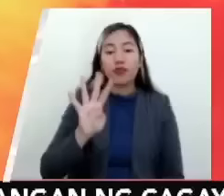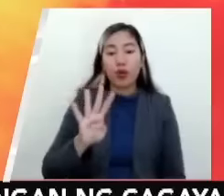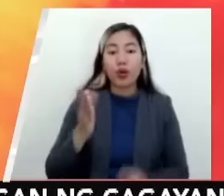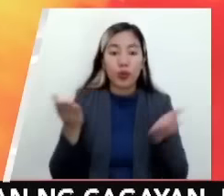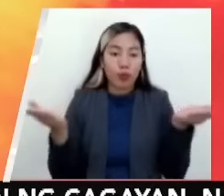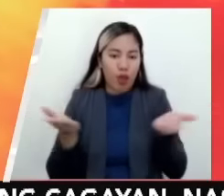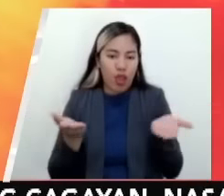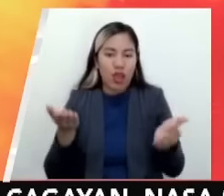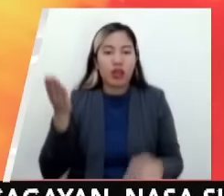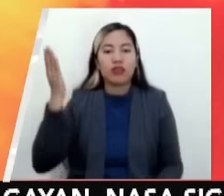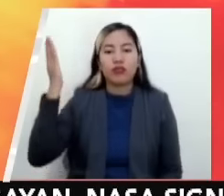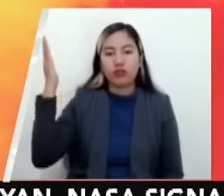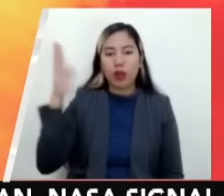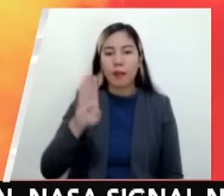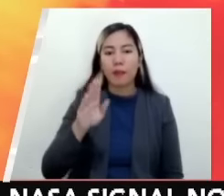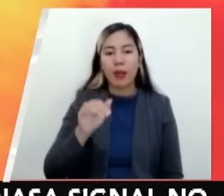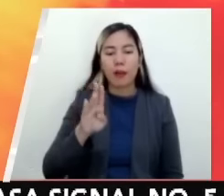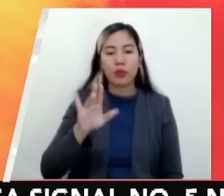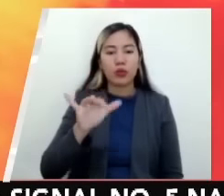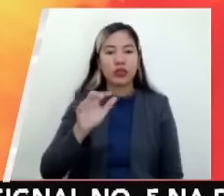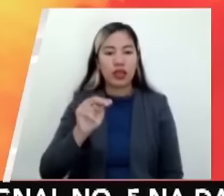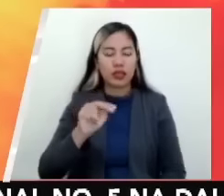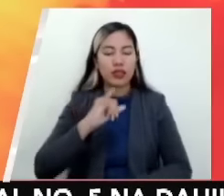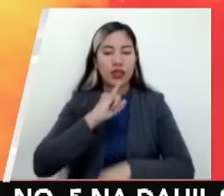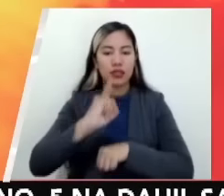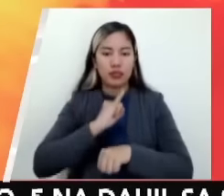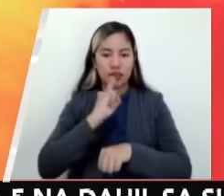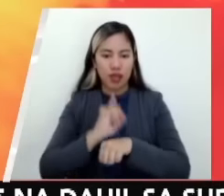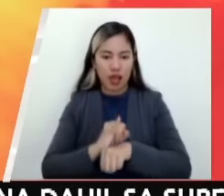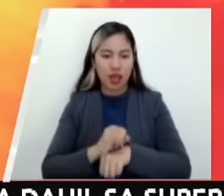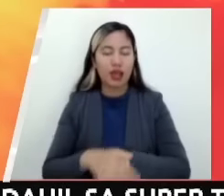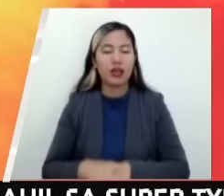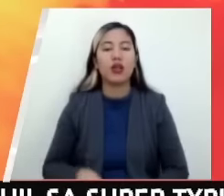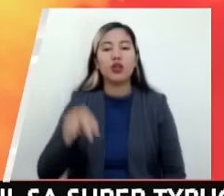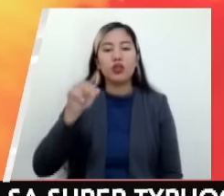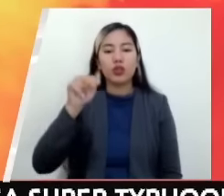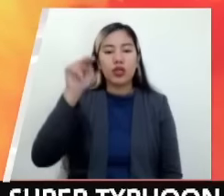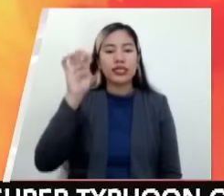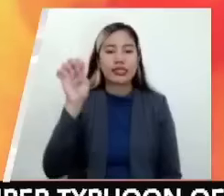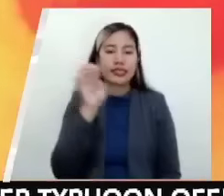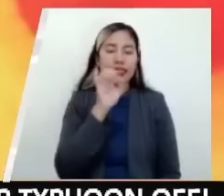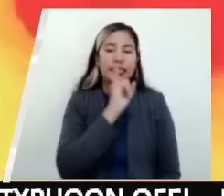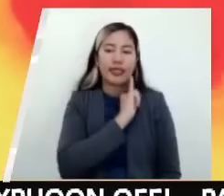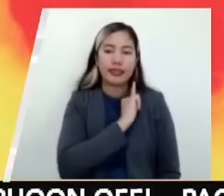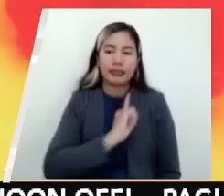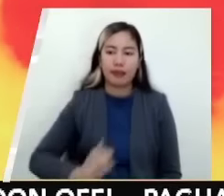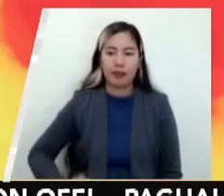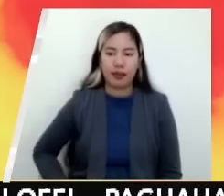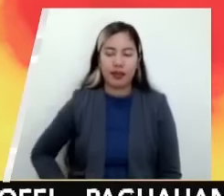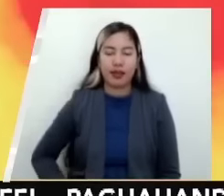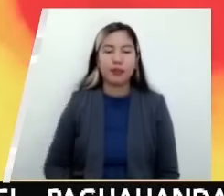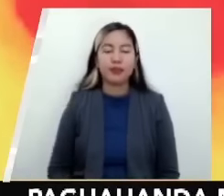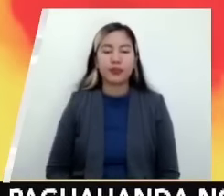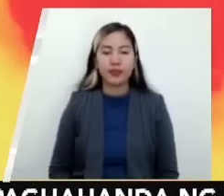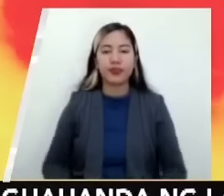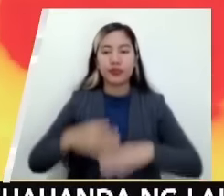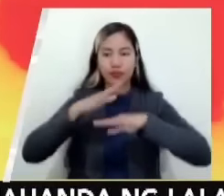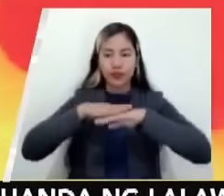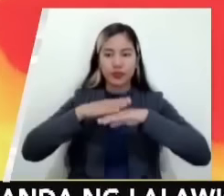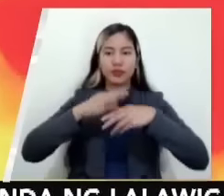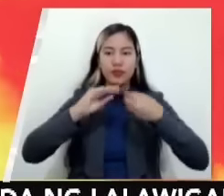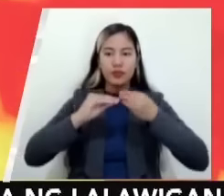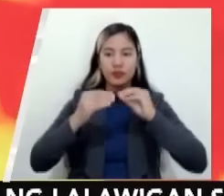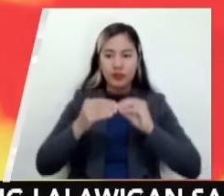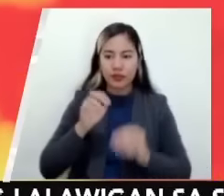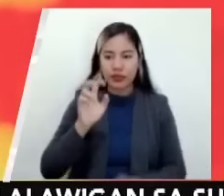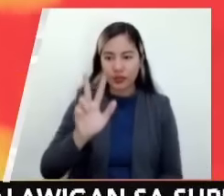portions ng mainland Cagayan at northeastern portion ng Isabela. Nakataas po ang signal number 3 sa nalalabing bahagi